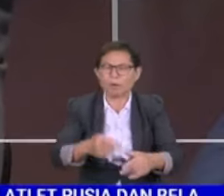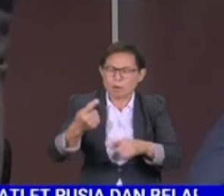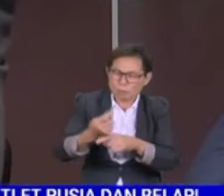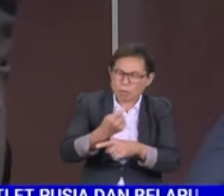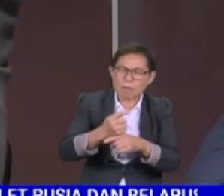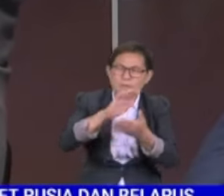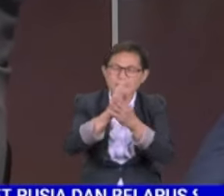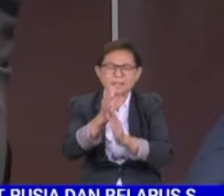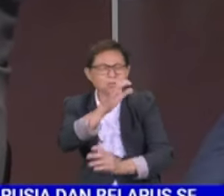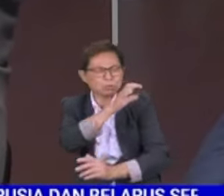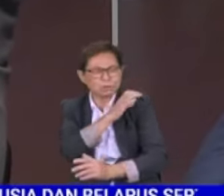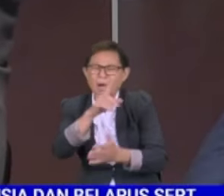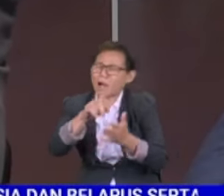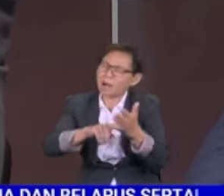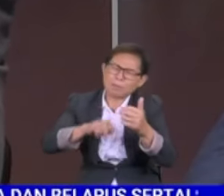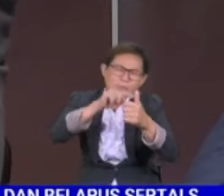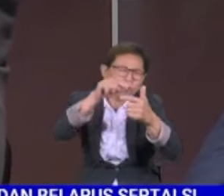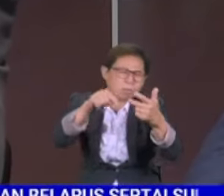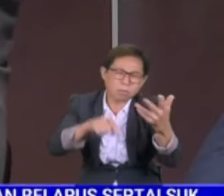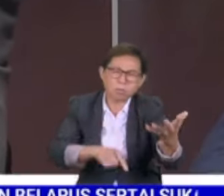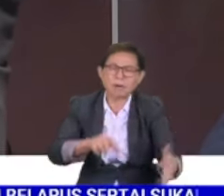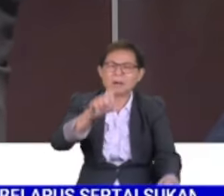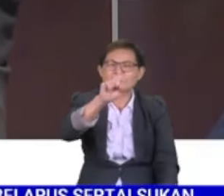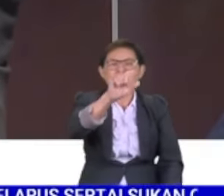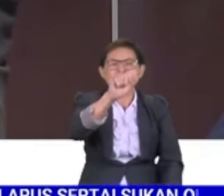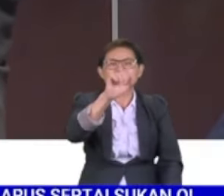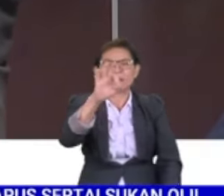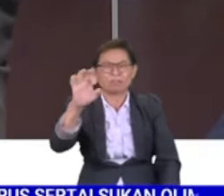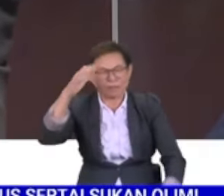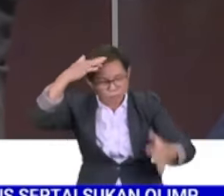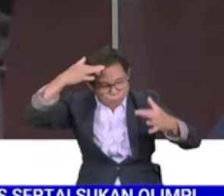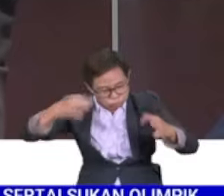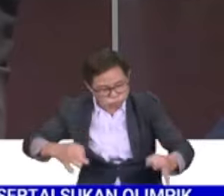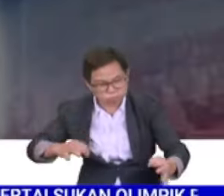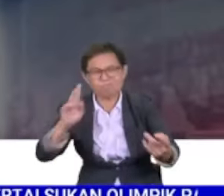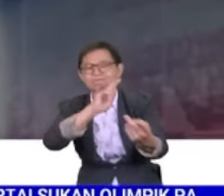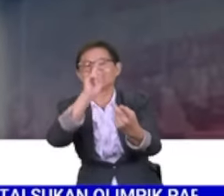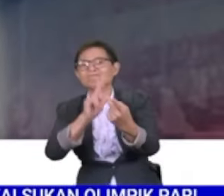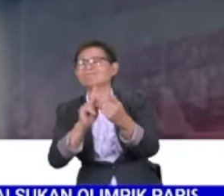latih ataupun apa saja, saya rasa Safi Salih telah membuat satu keputusan tepat.